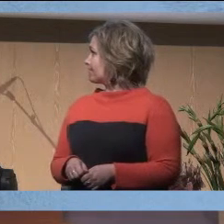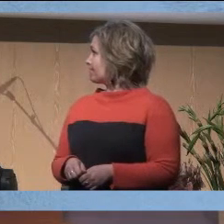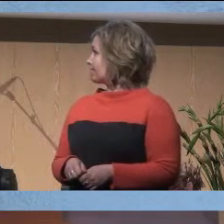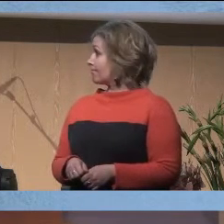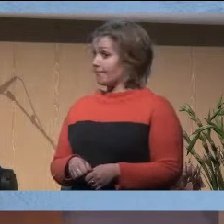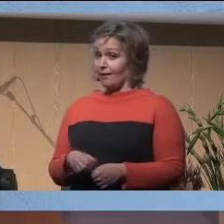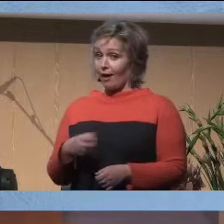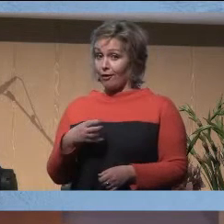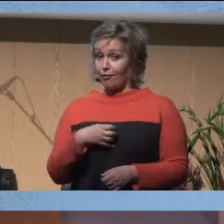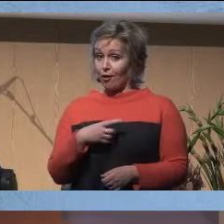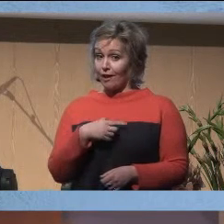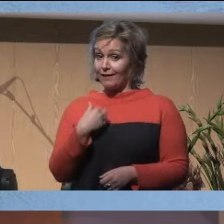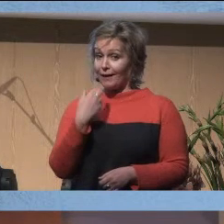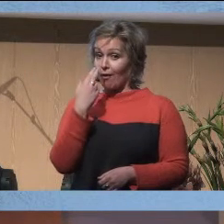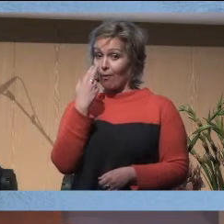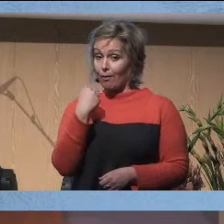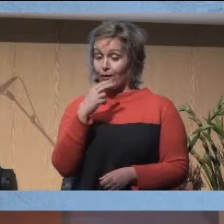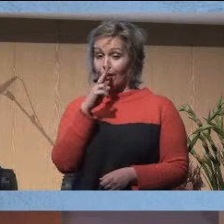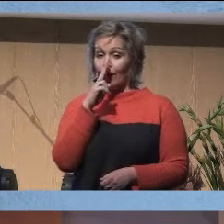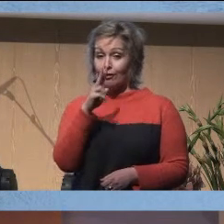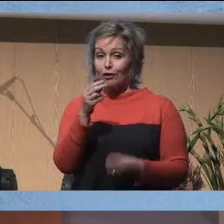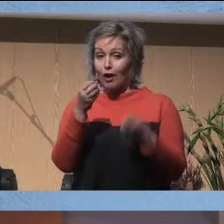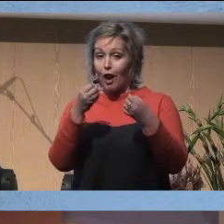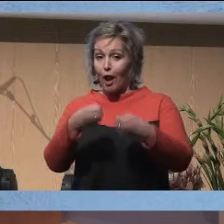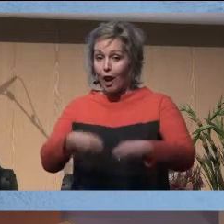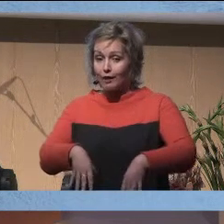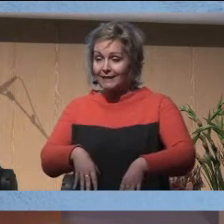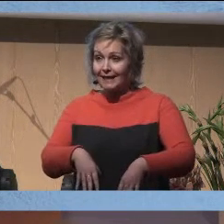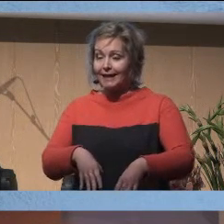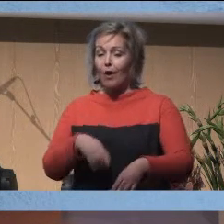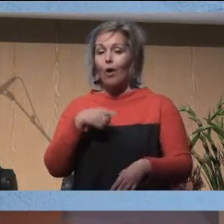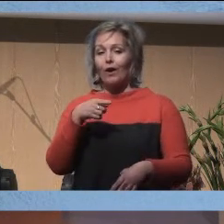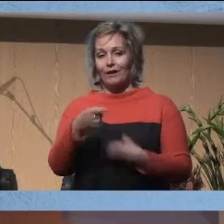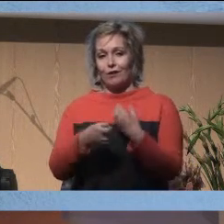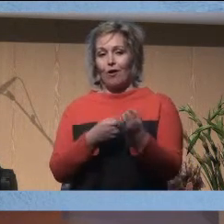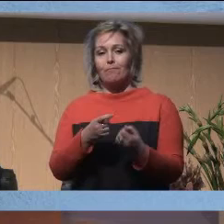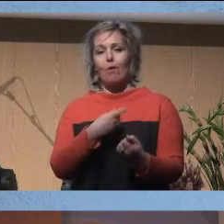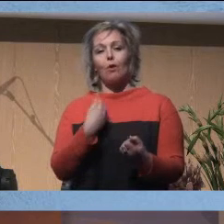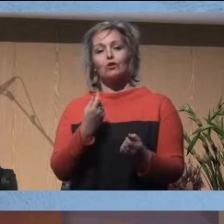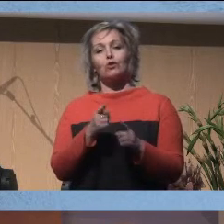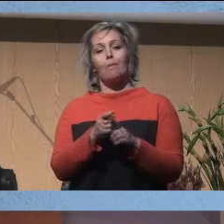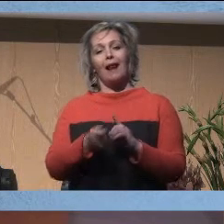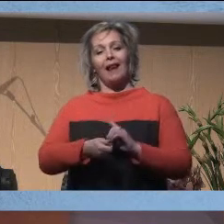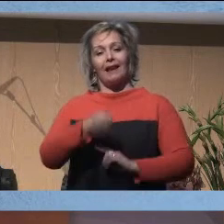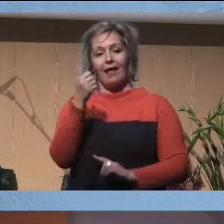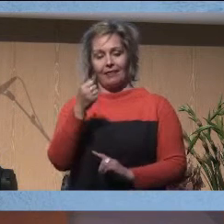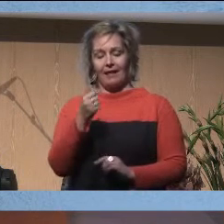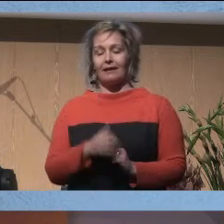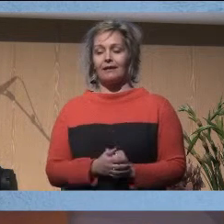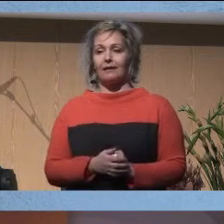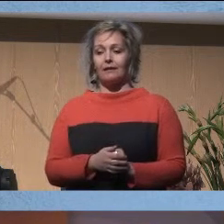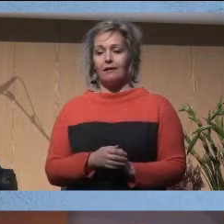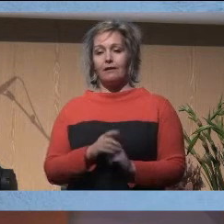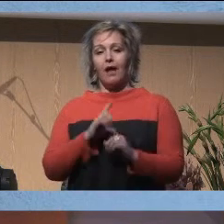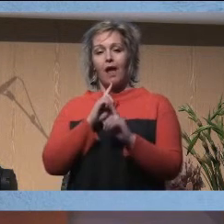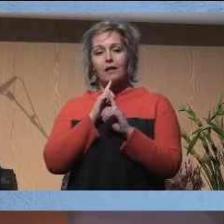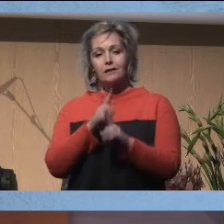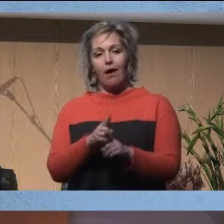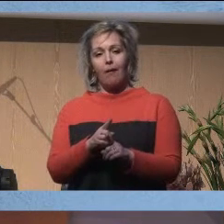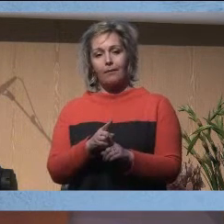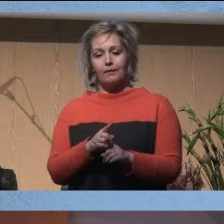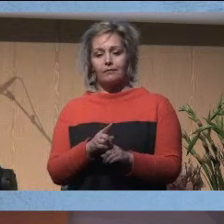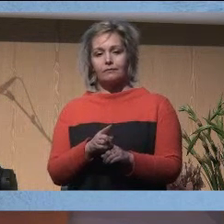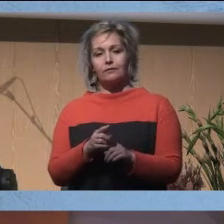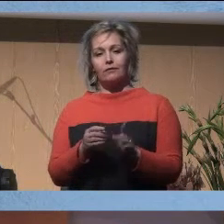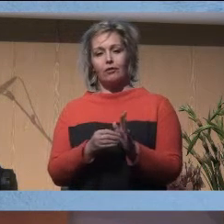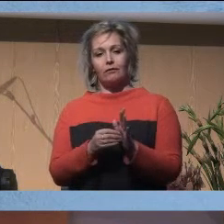tør vi å prøve nye løsninger. Og dette gjør noe med oss som ledere. Skaper vi støttende